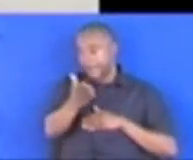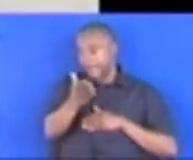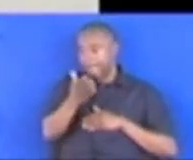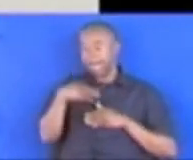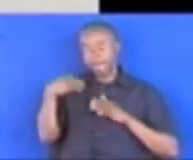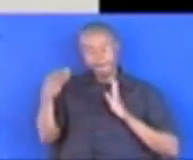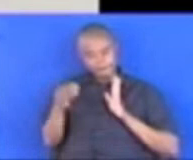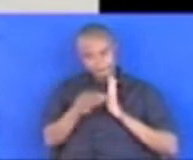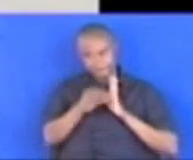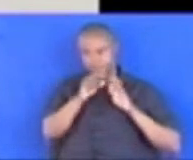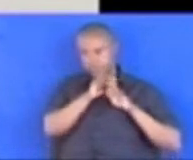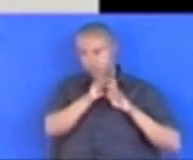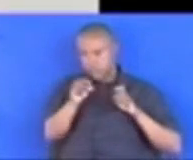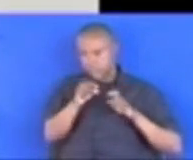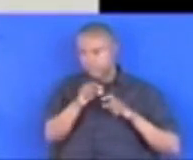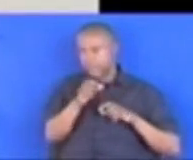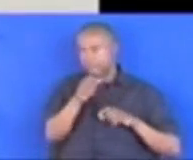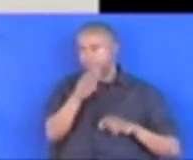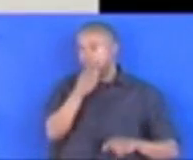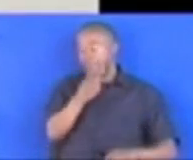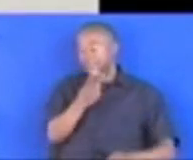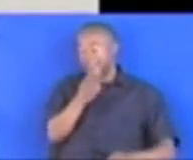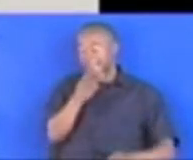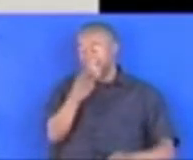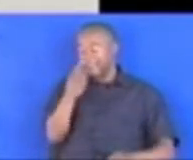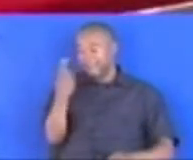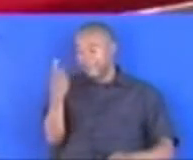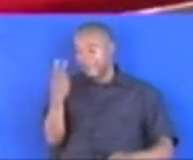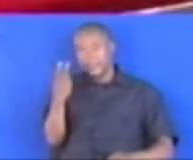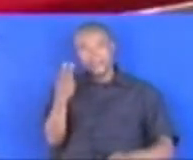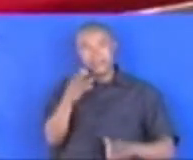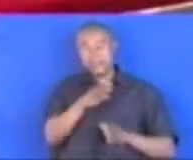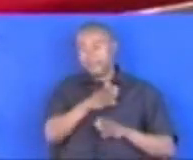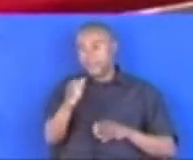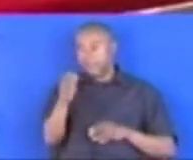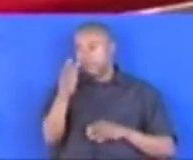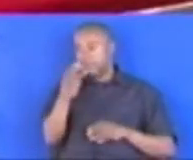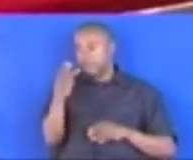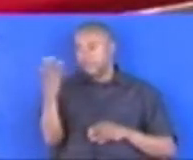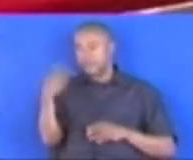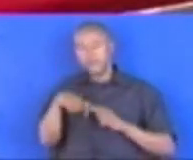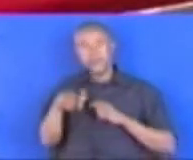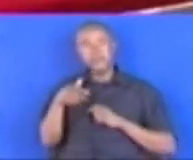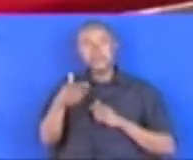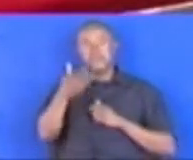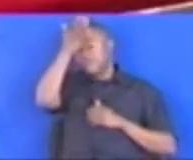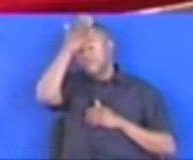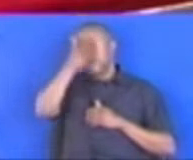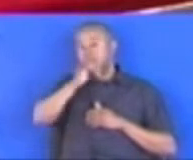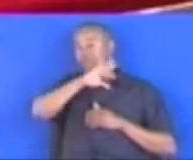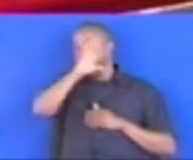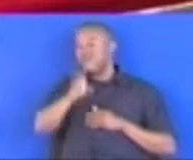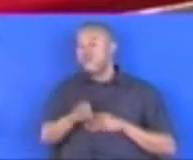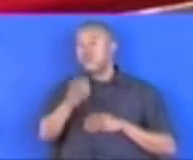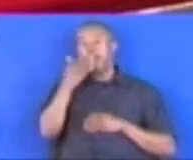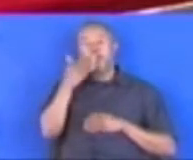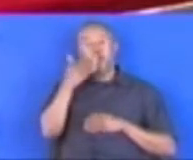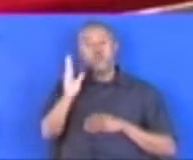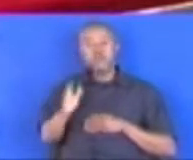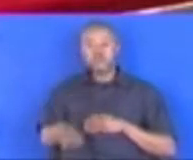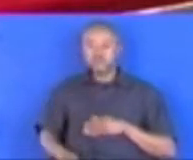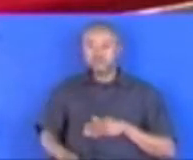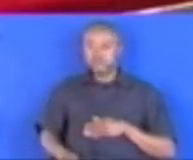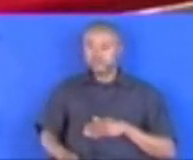ukurasa 232 hadi 235 kwenye hotuba yangu. Vipaumbele vyote ni muhimu. Hata